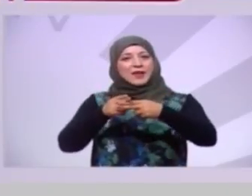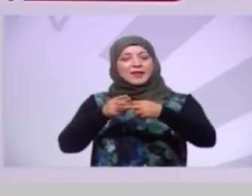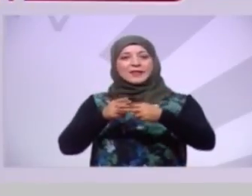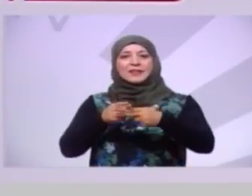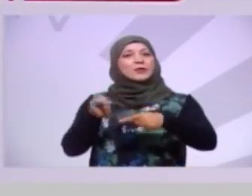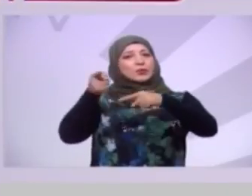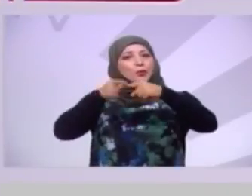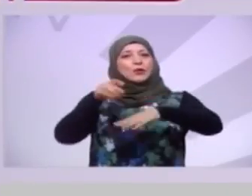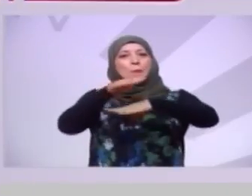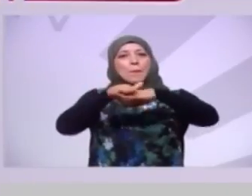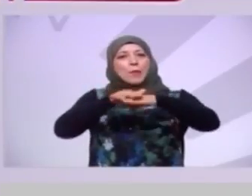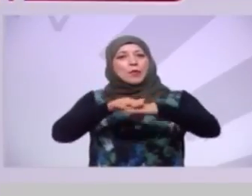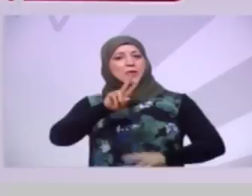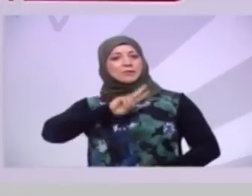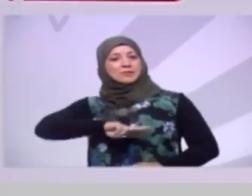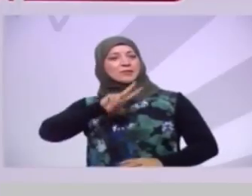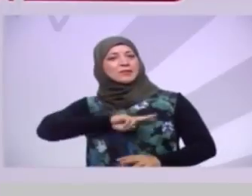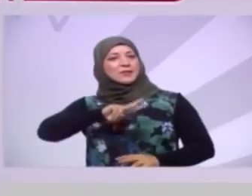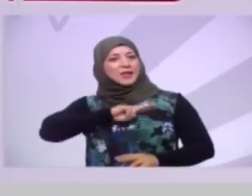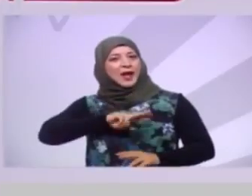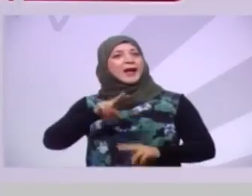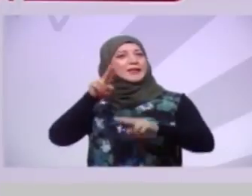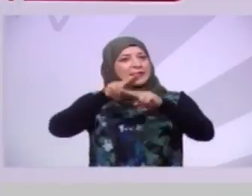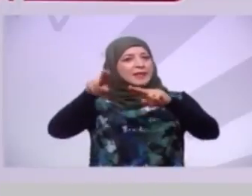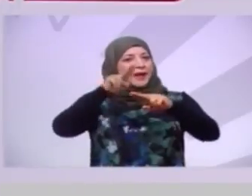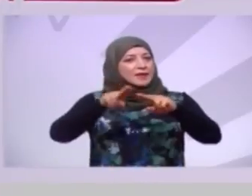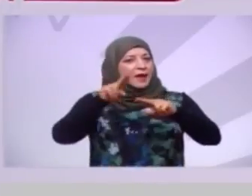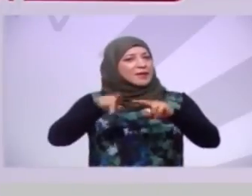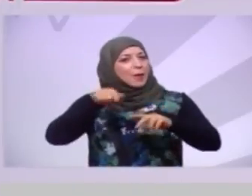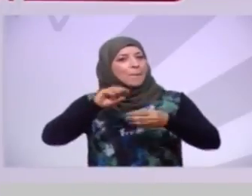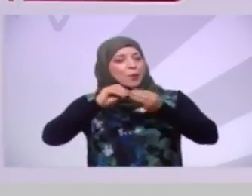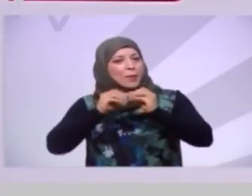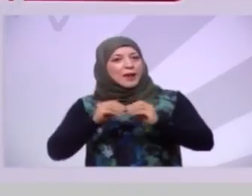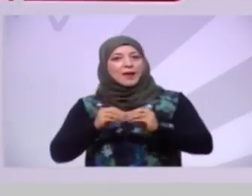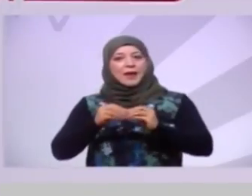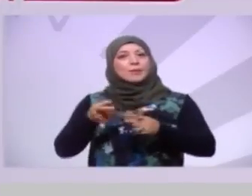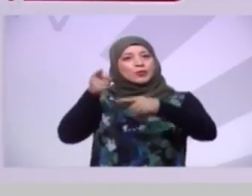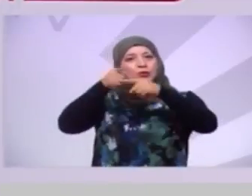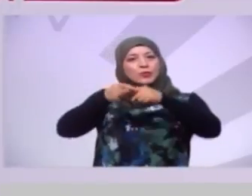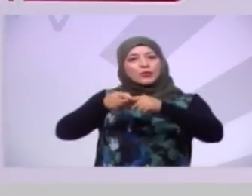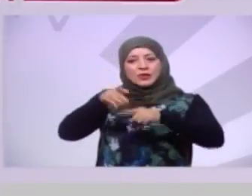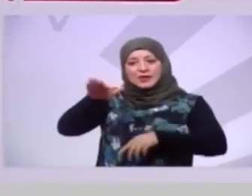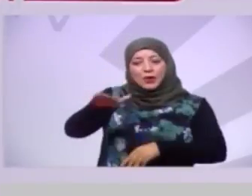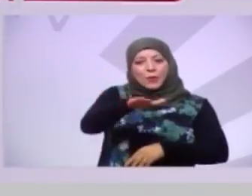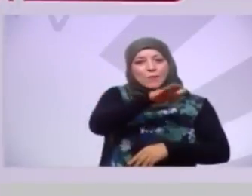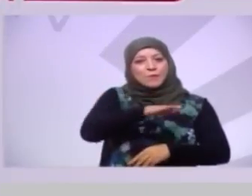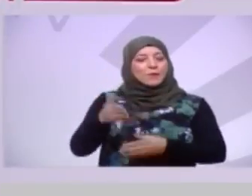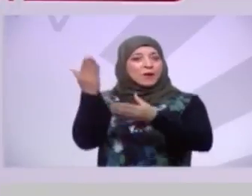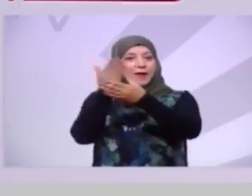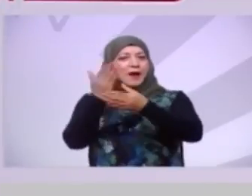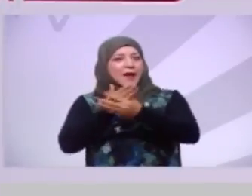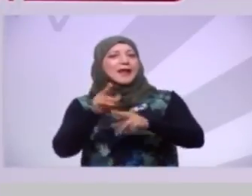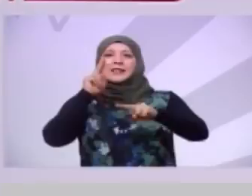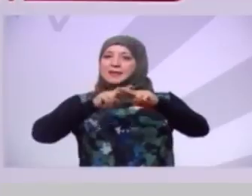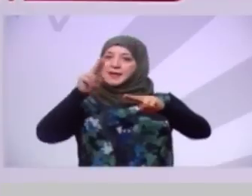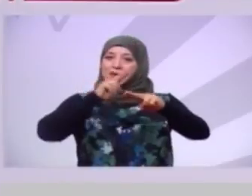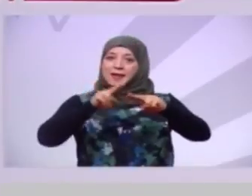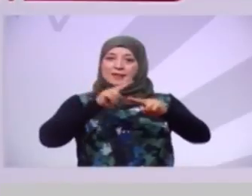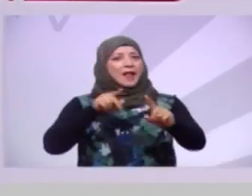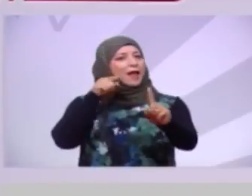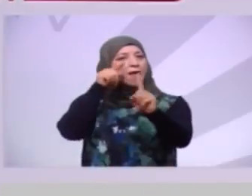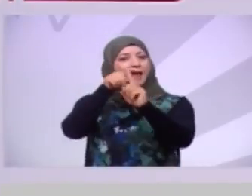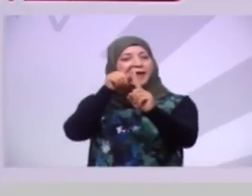قاعدين اللي هم اباءنا وامهاتنا اه وضعيه اطفال المدارس اه كل هذا سيكون اهداف